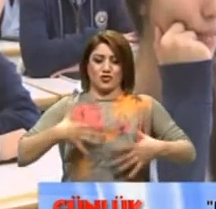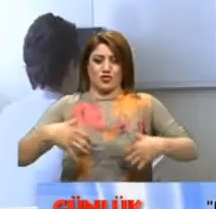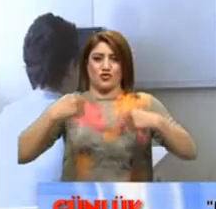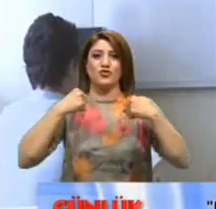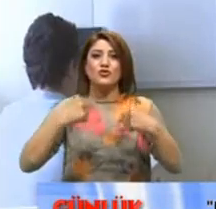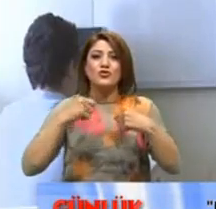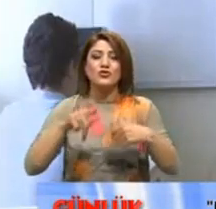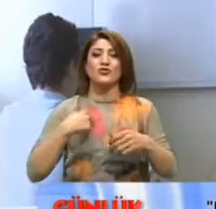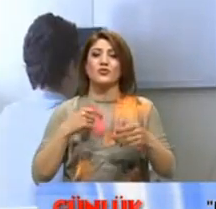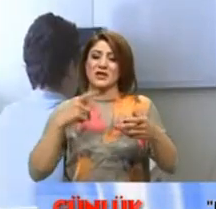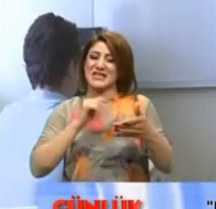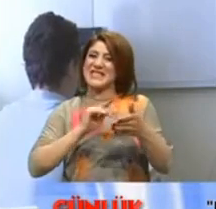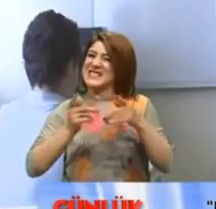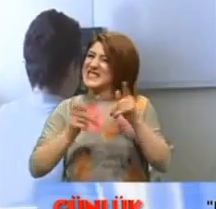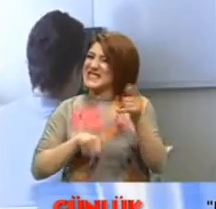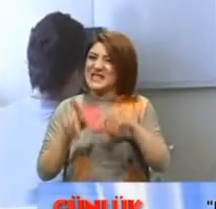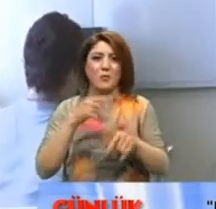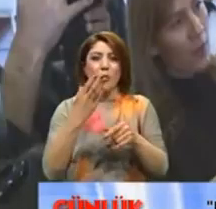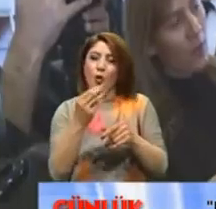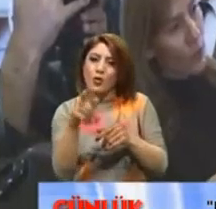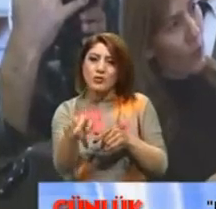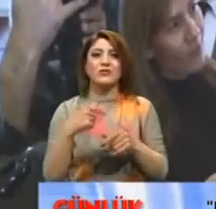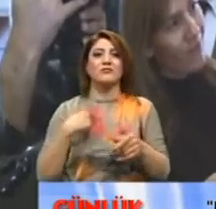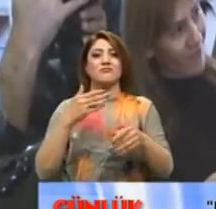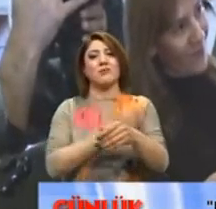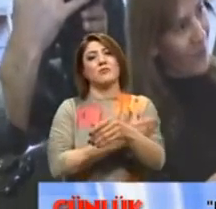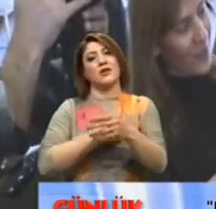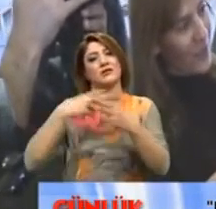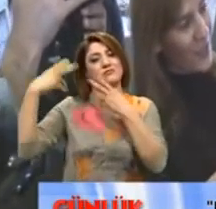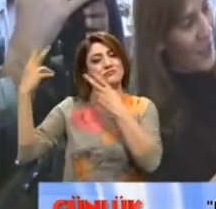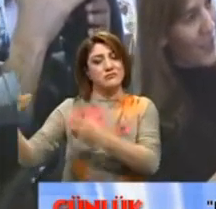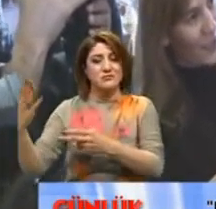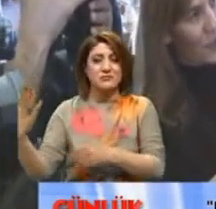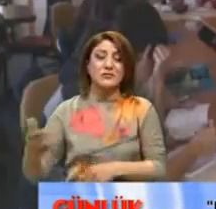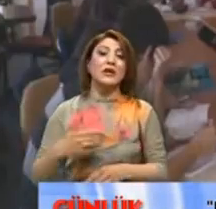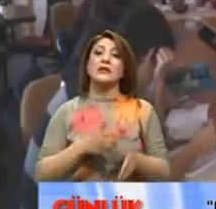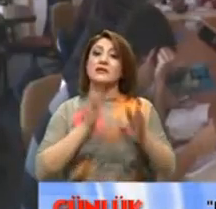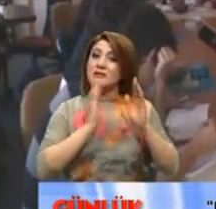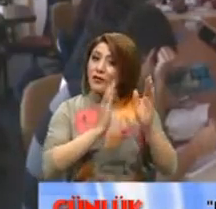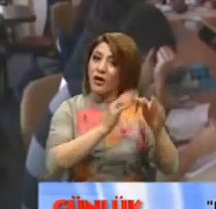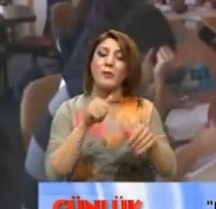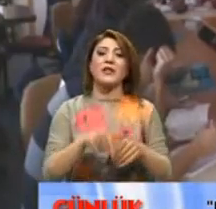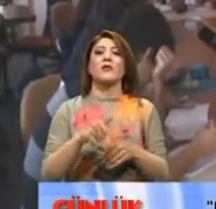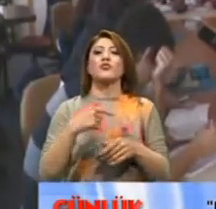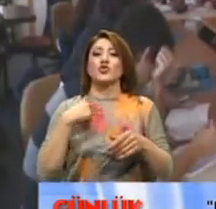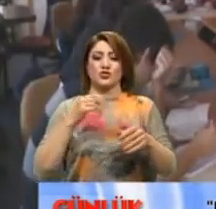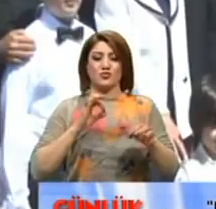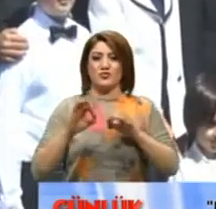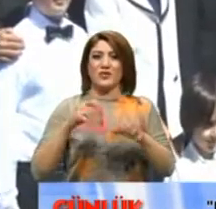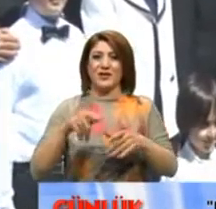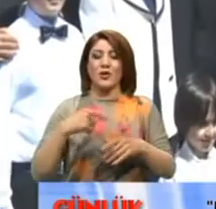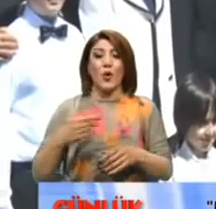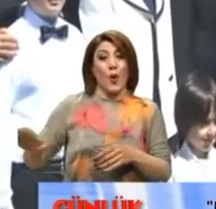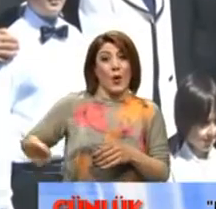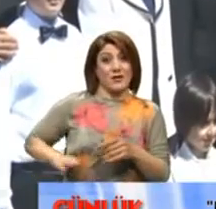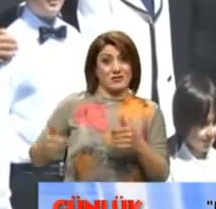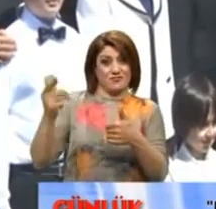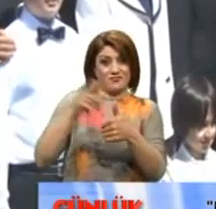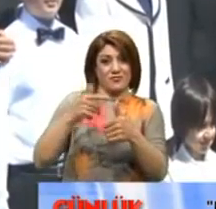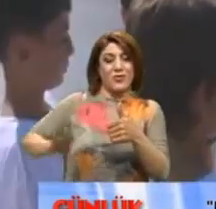çalışma sisteminin oluşturulduğu eğitim kenti. Devam eden bu yoğun süreç içerisinde başta öğrencilerimiz olmak